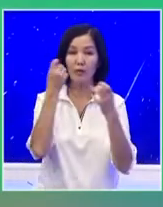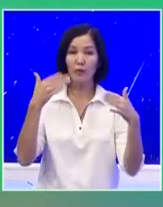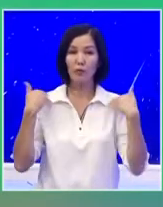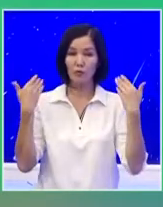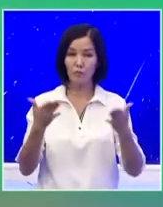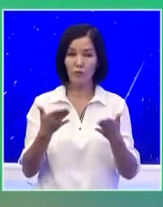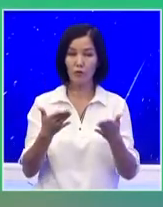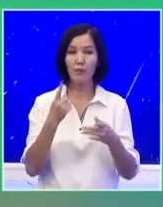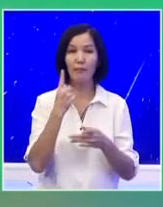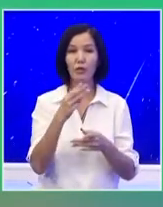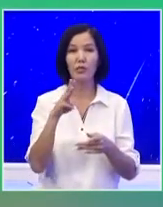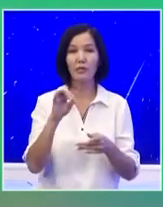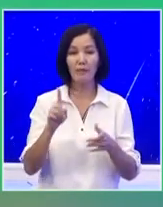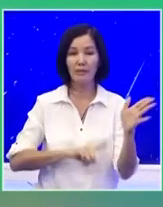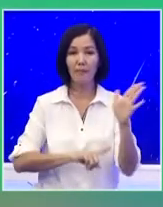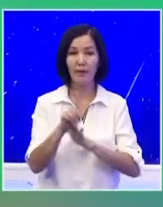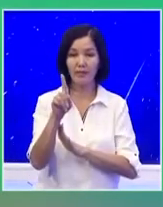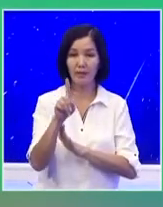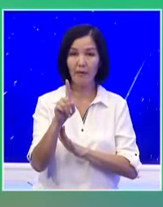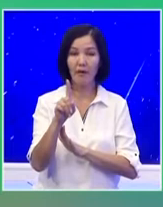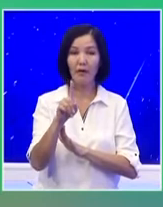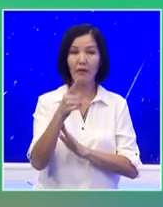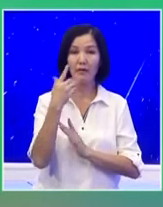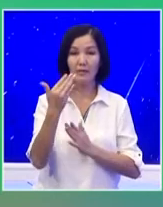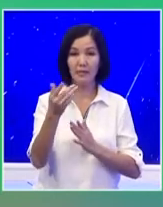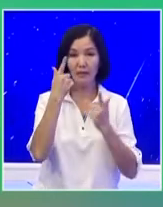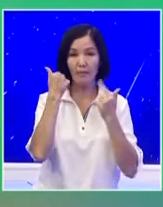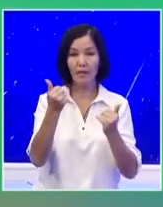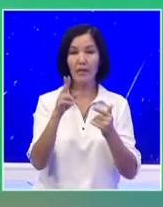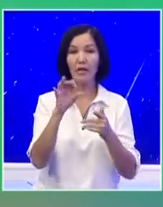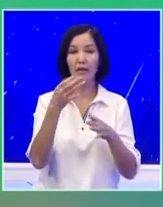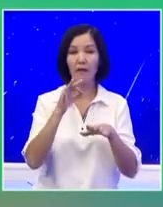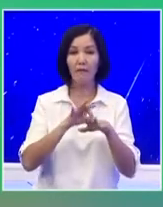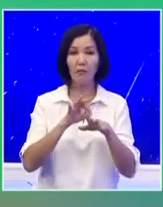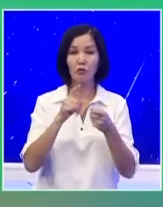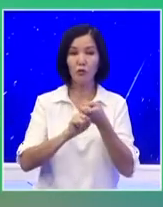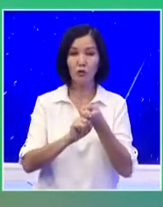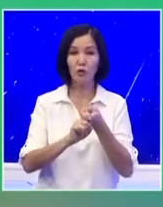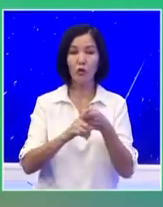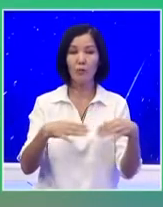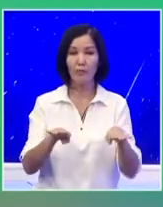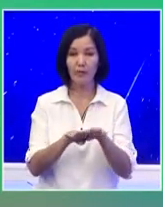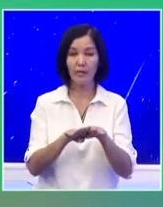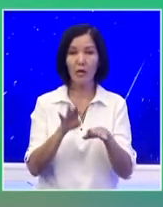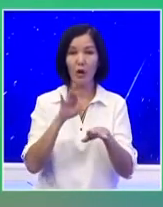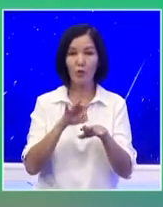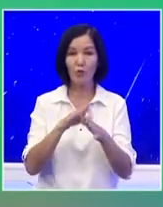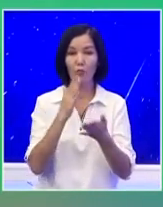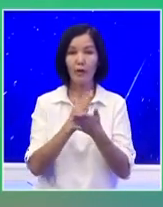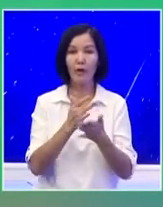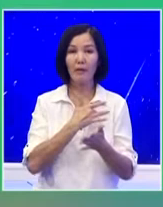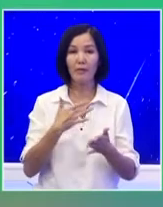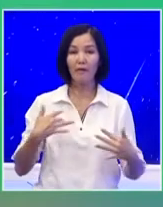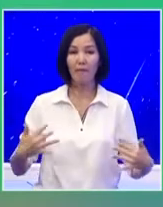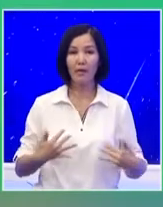бойынша 1 тамыздан бастап, ол сізге белгілі коронавирустық инфекция және оған ұқсас белгілері бар пневмония